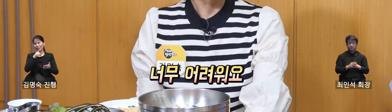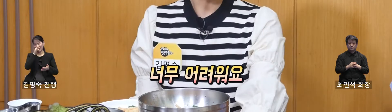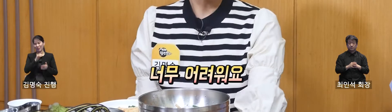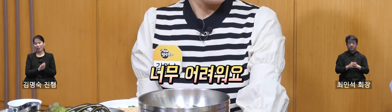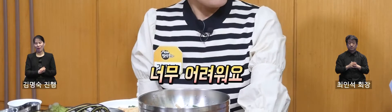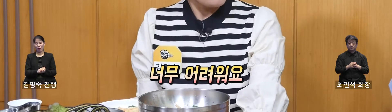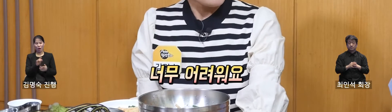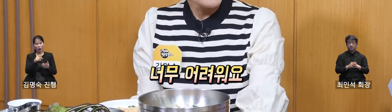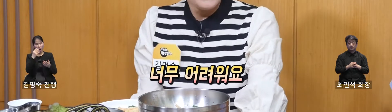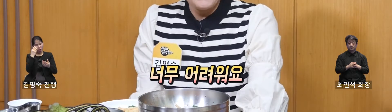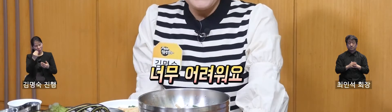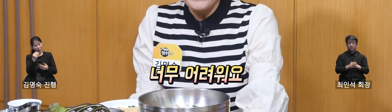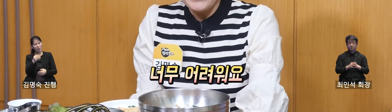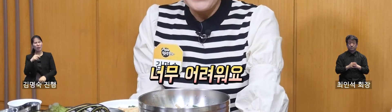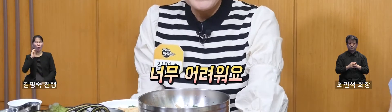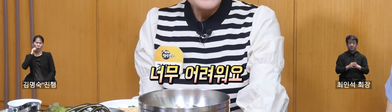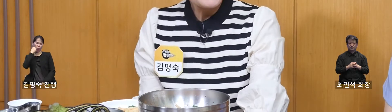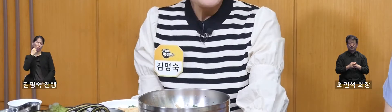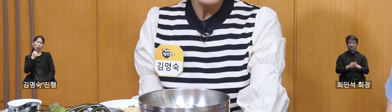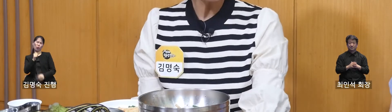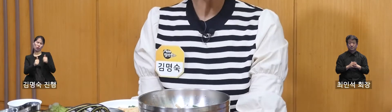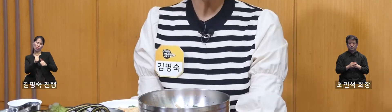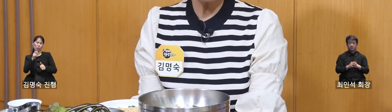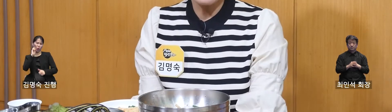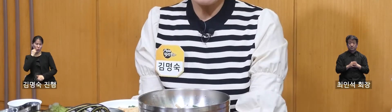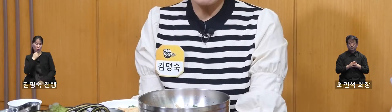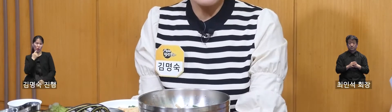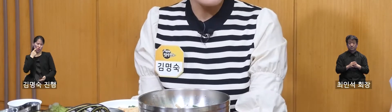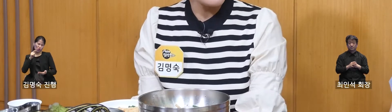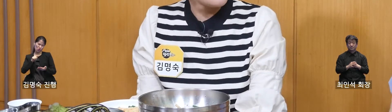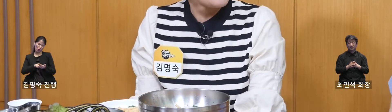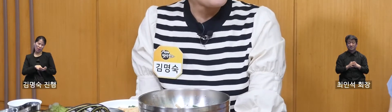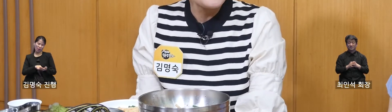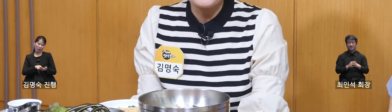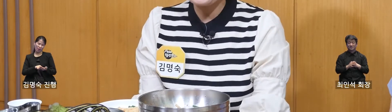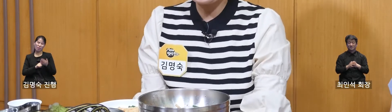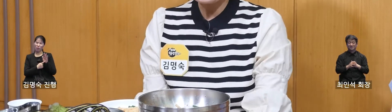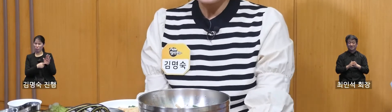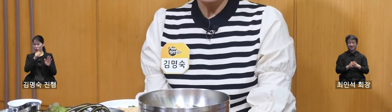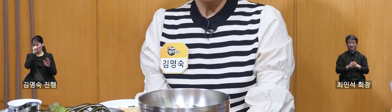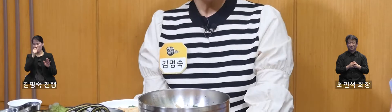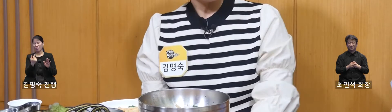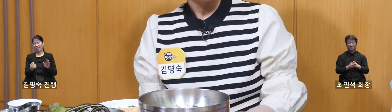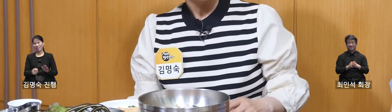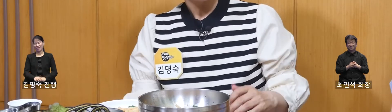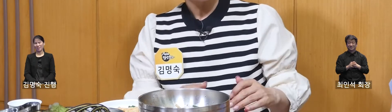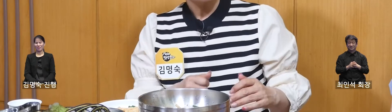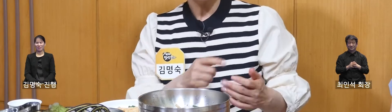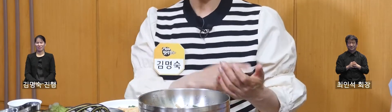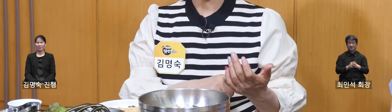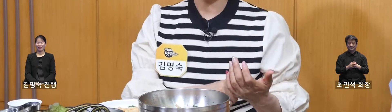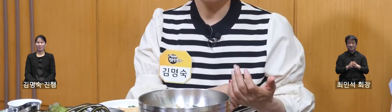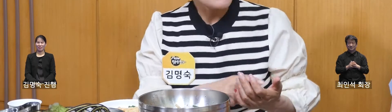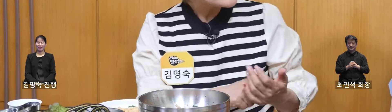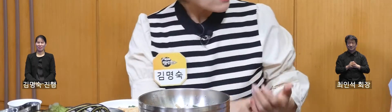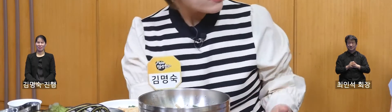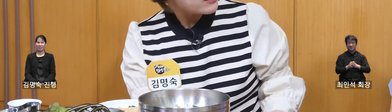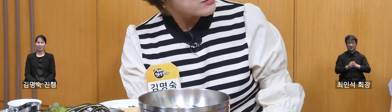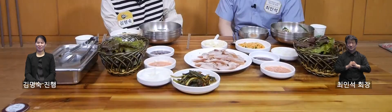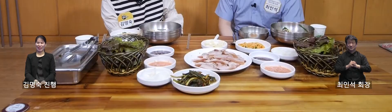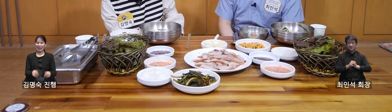뭐 이렇게 어려워요. 좀 쉽게 좀 내주시지. 근데 보통